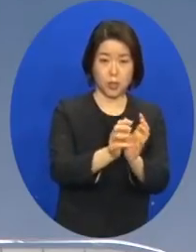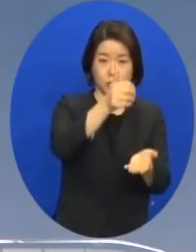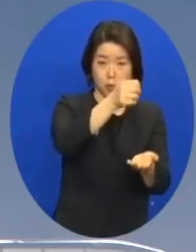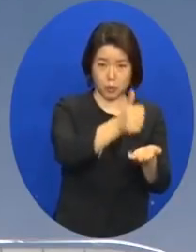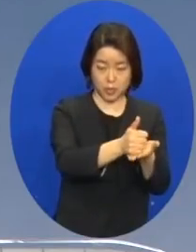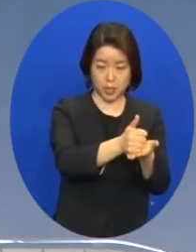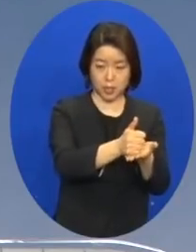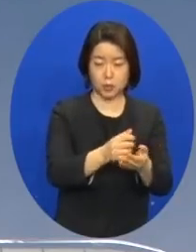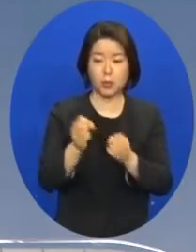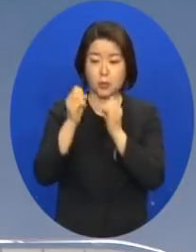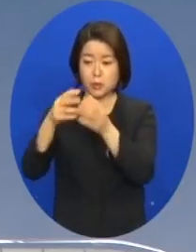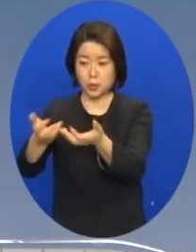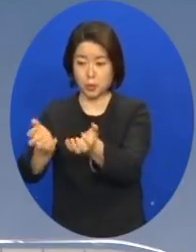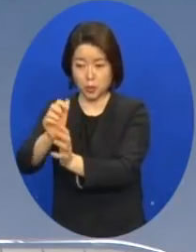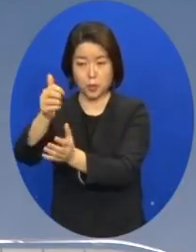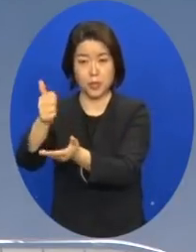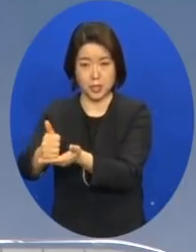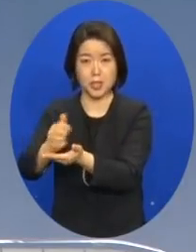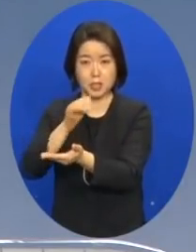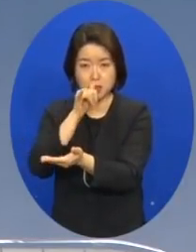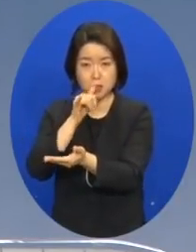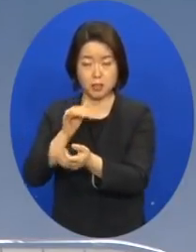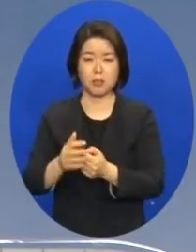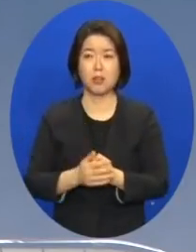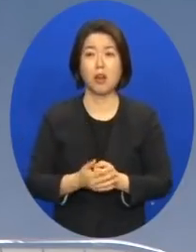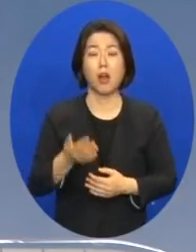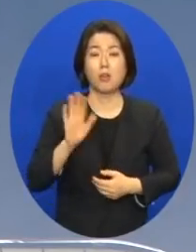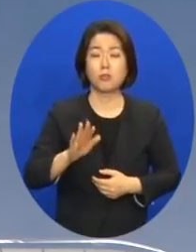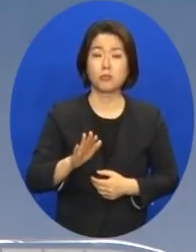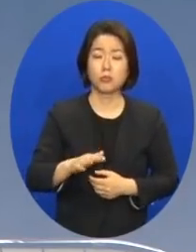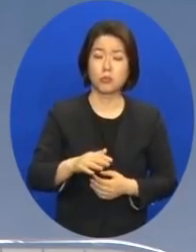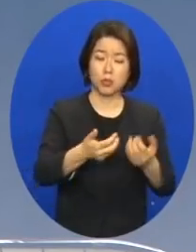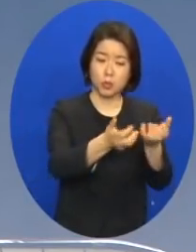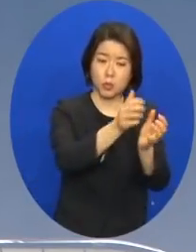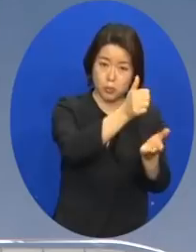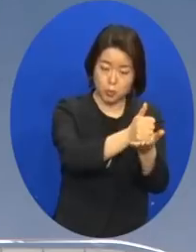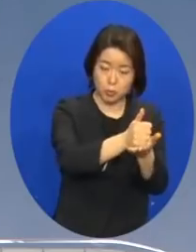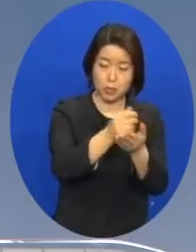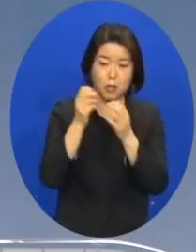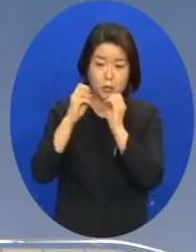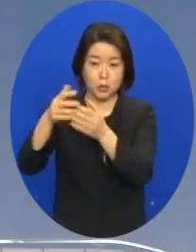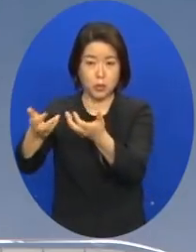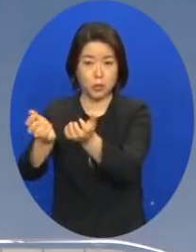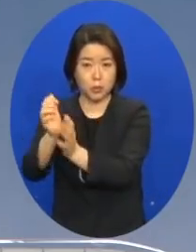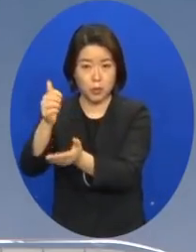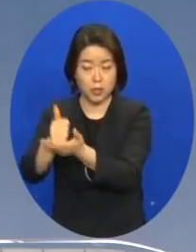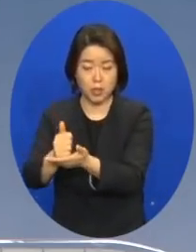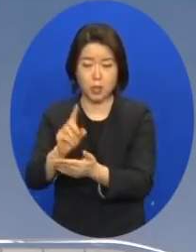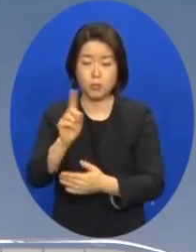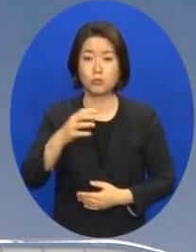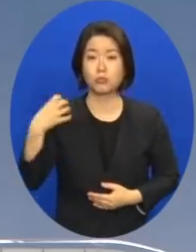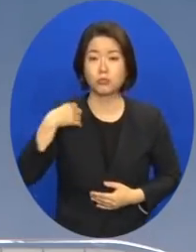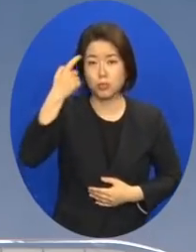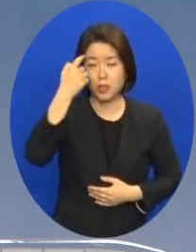그래서 선교회장이 있는 겁니다. 그런데 속장과 선교회장이 어떤 역할을 합니까?